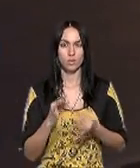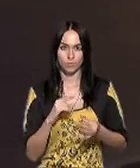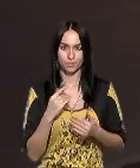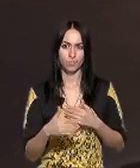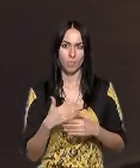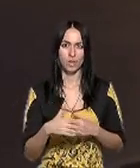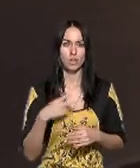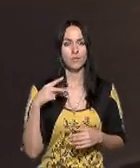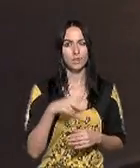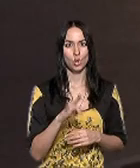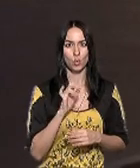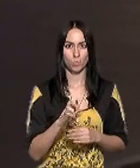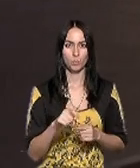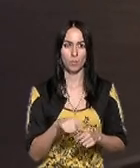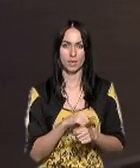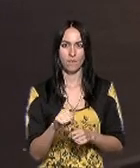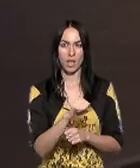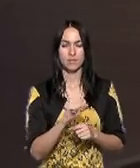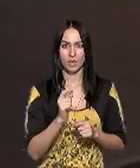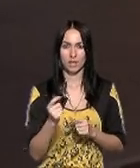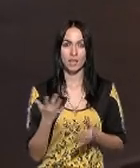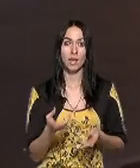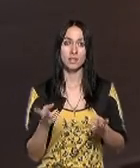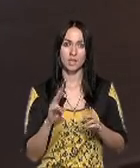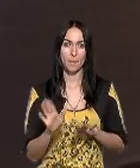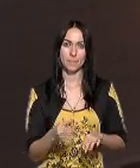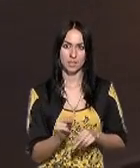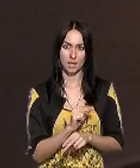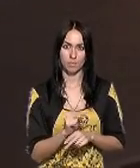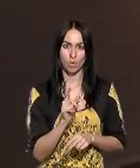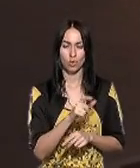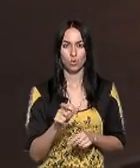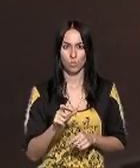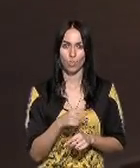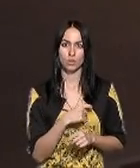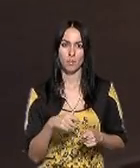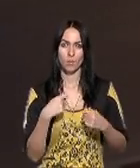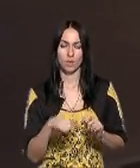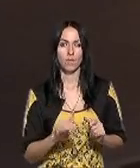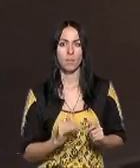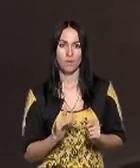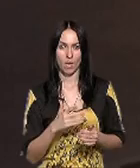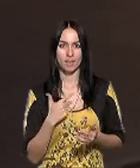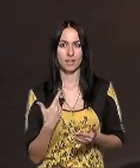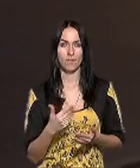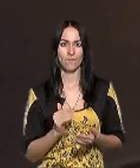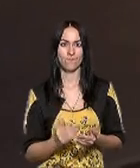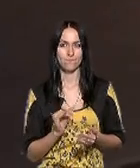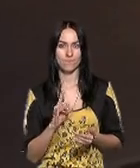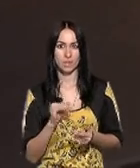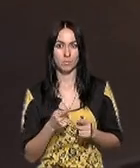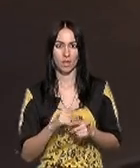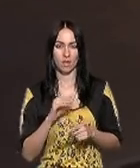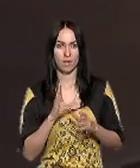2000 кубічних метрів асфальтової крихти, яка залишилася після ремонту, посадовці продавали приватні фірми. Цим завдали збитків на суму